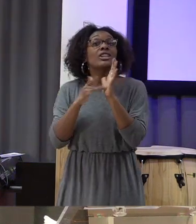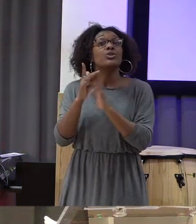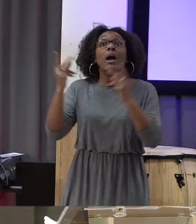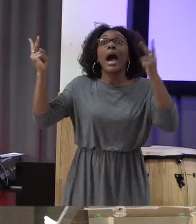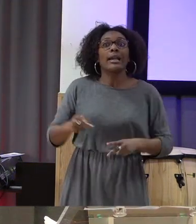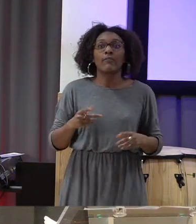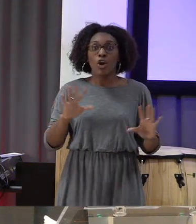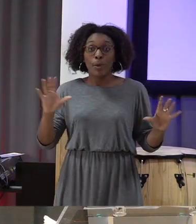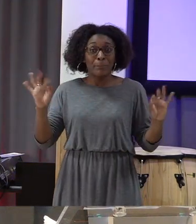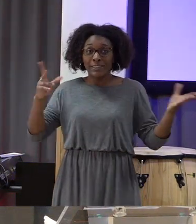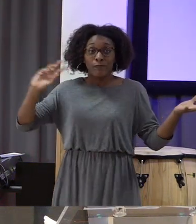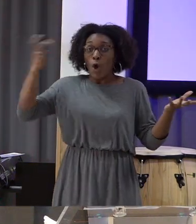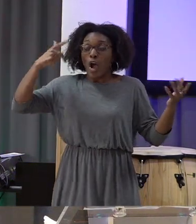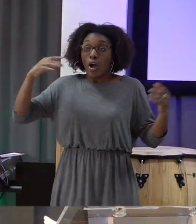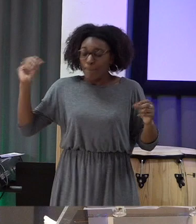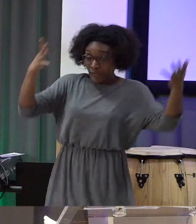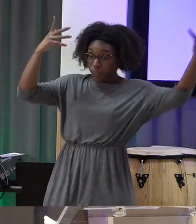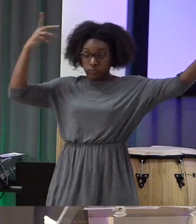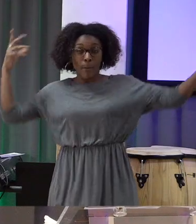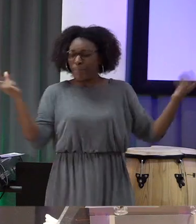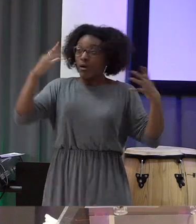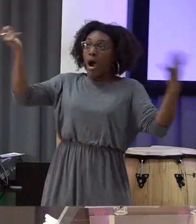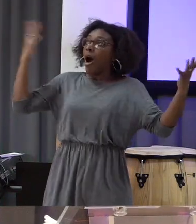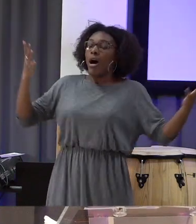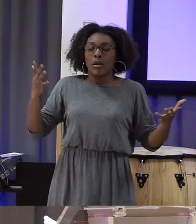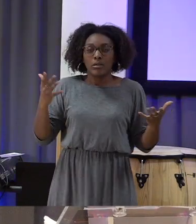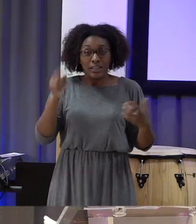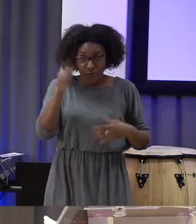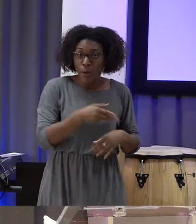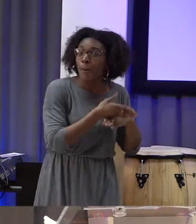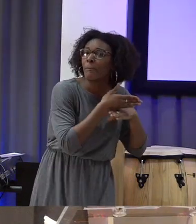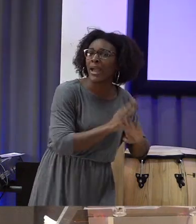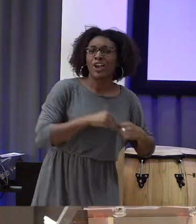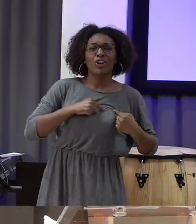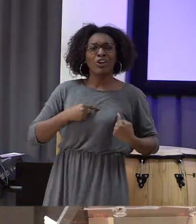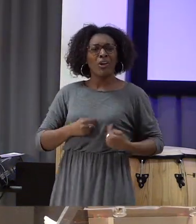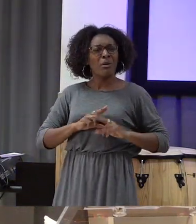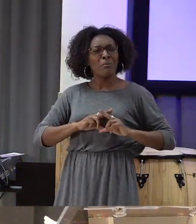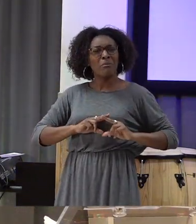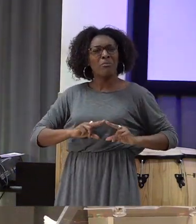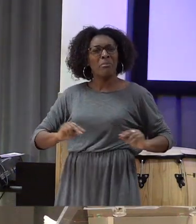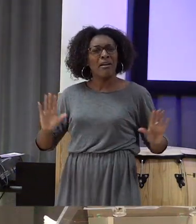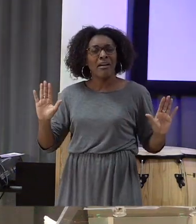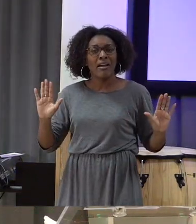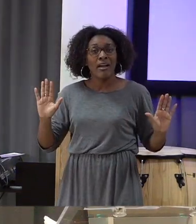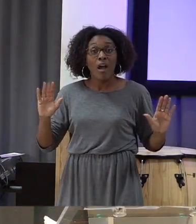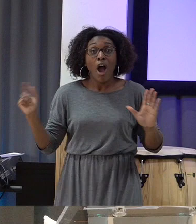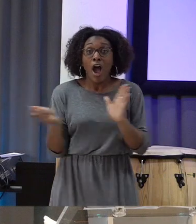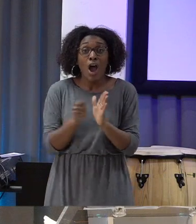viendra. Mais subitement, la parole de Dieu a déclaré, brusquement, le son de la